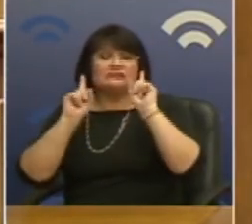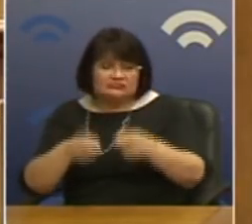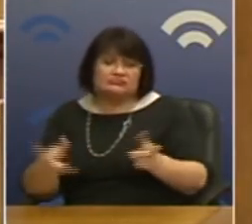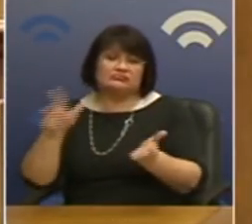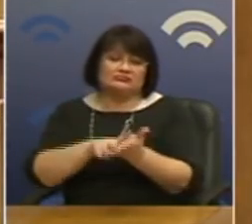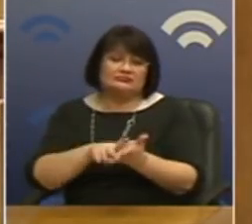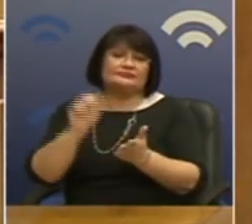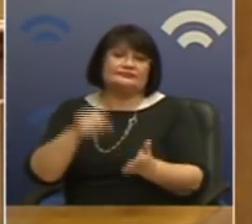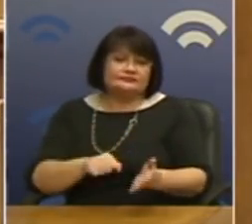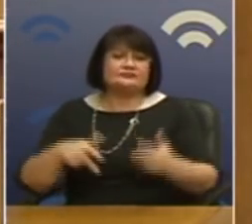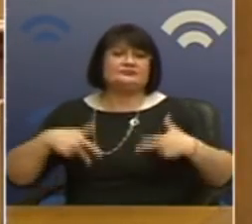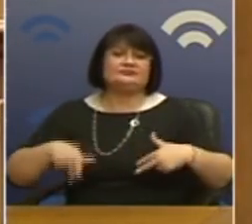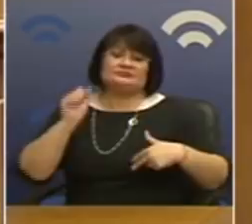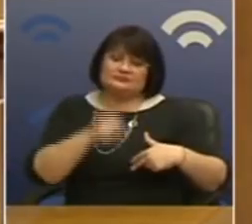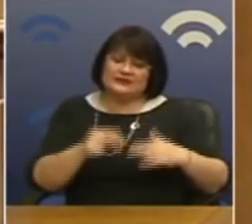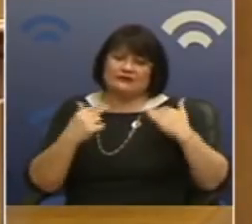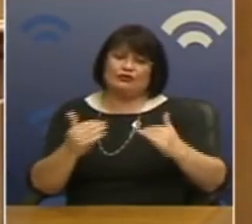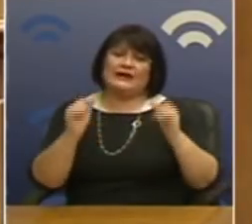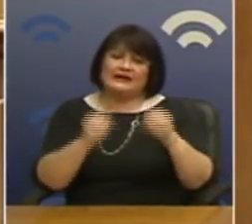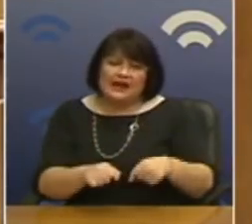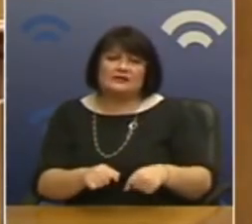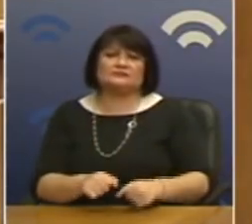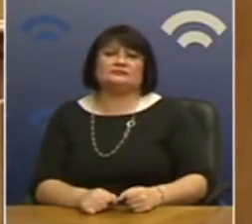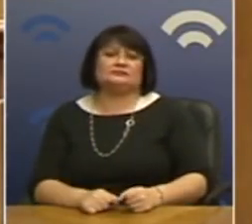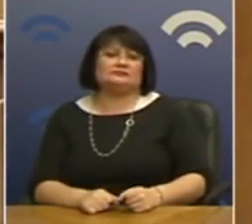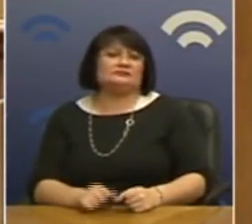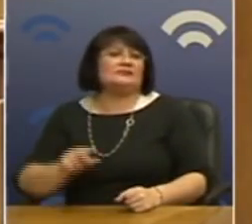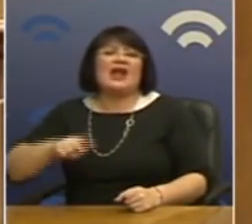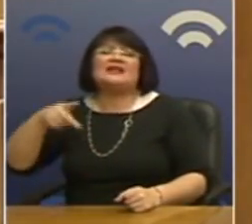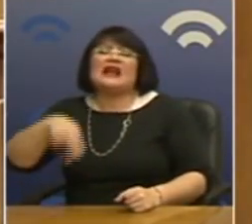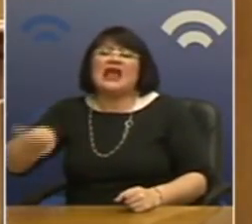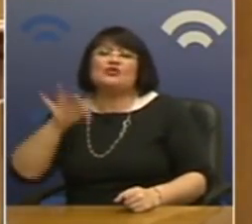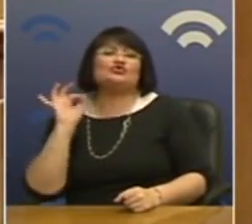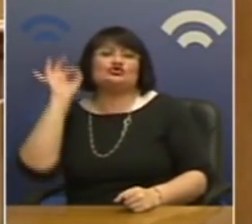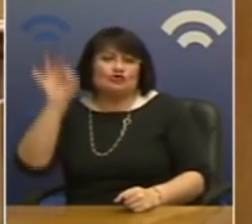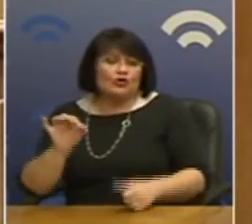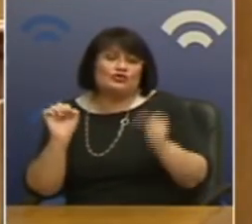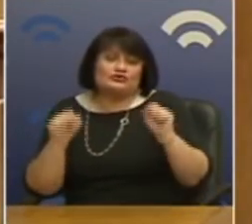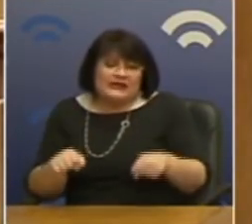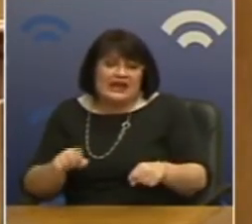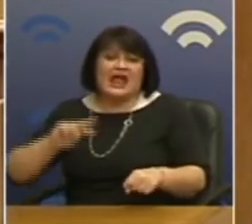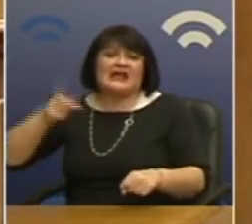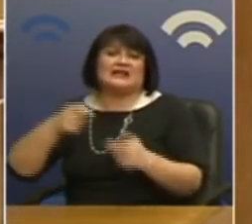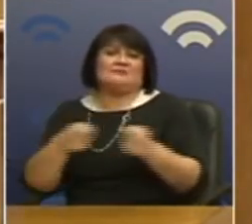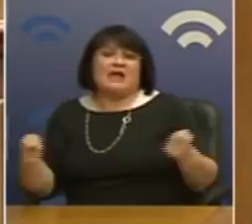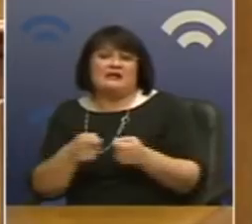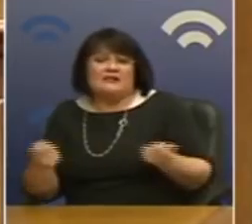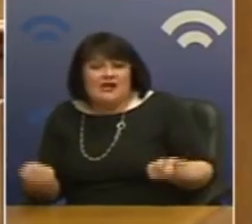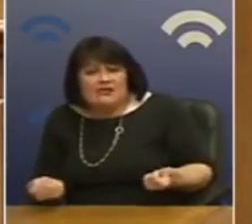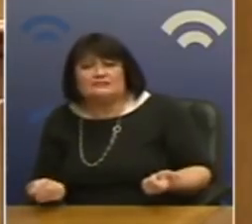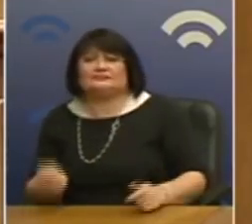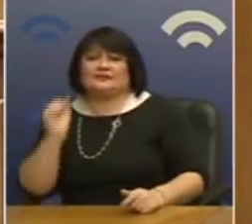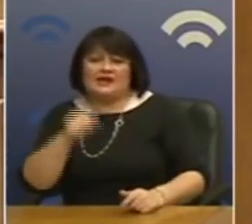της πλειοψηφίας της Βουλής, να εκφράζει τους γενικότερους αντιλαϊκούς στόχους της κυρίαρχης πολιτικής, τόσο στο